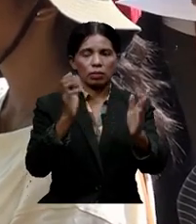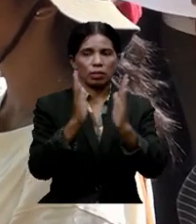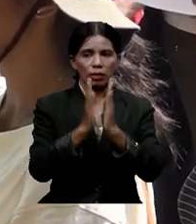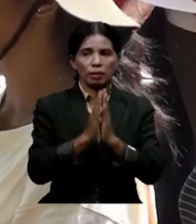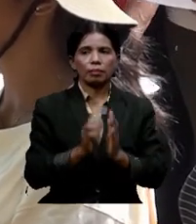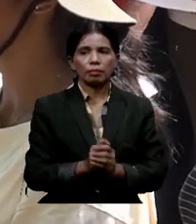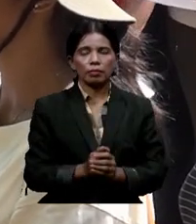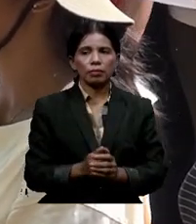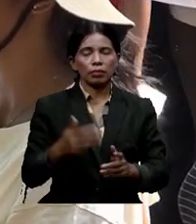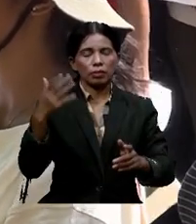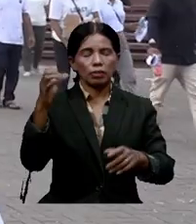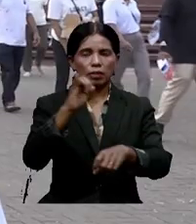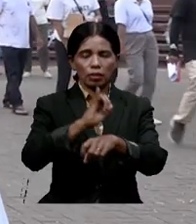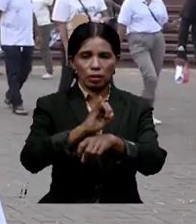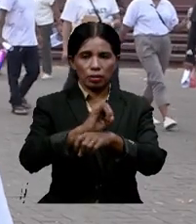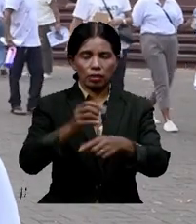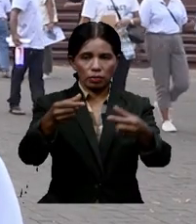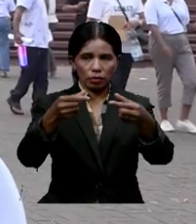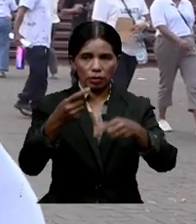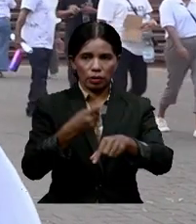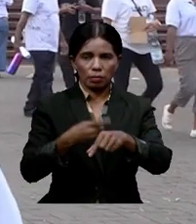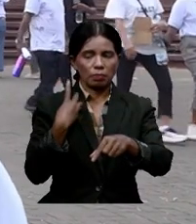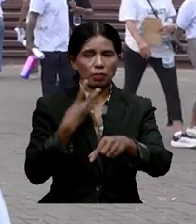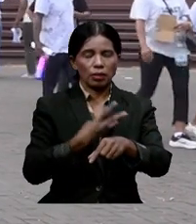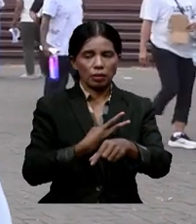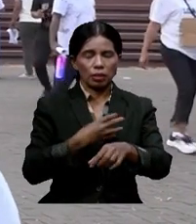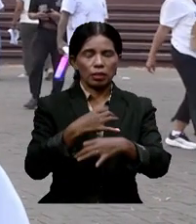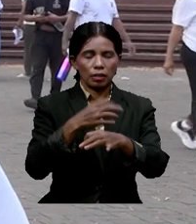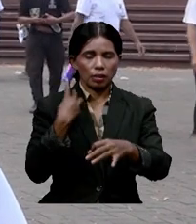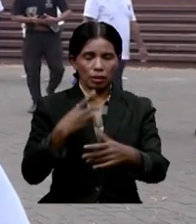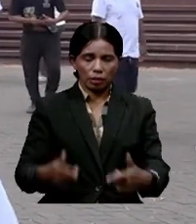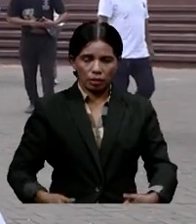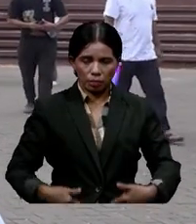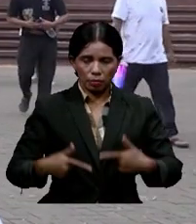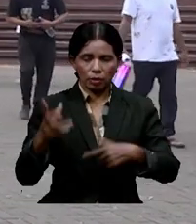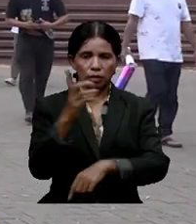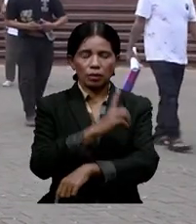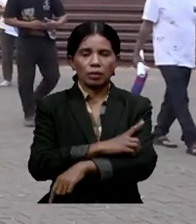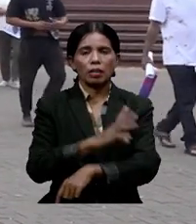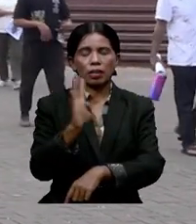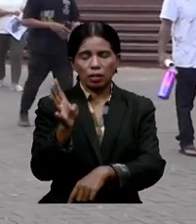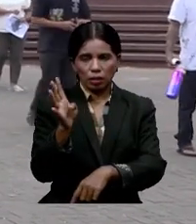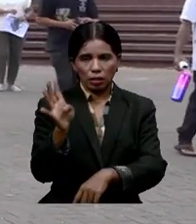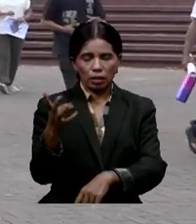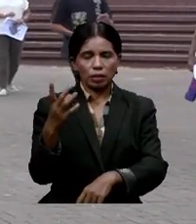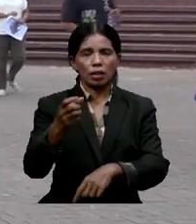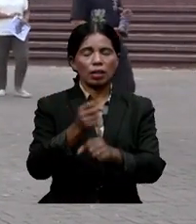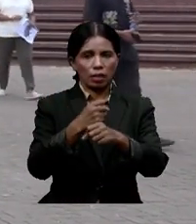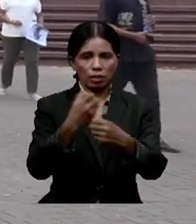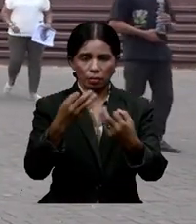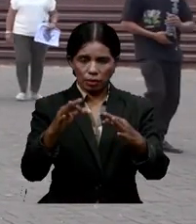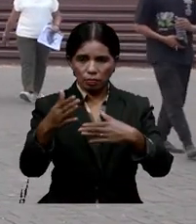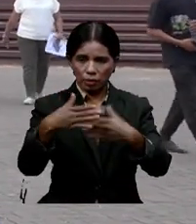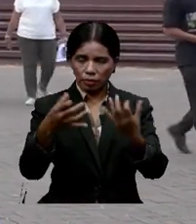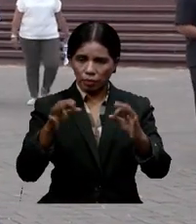ia ke igreja fo tempo maita tu hariete ne moris loron hatmulu ne vita halau tiona besikatura mataona